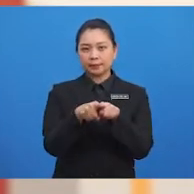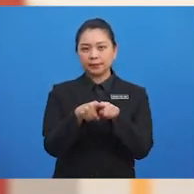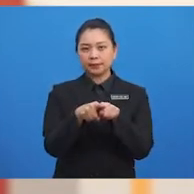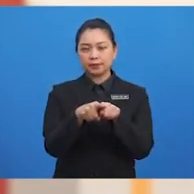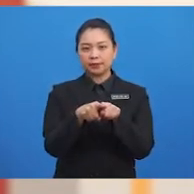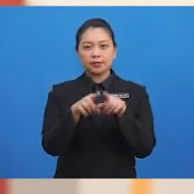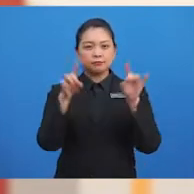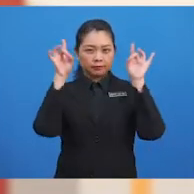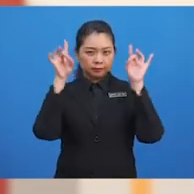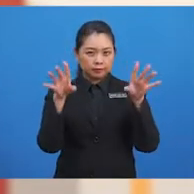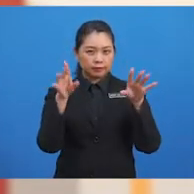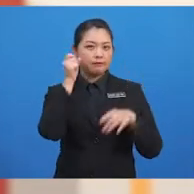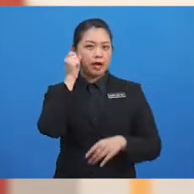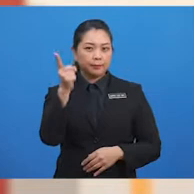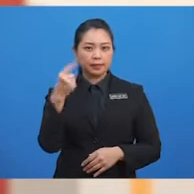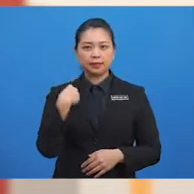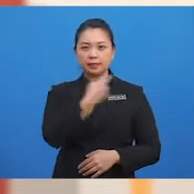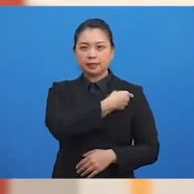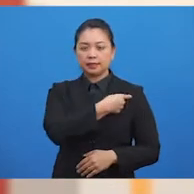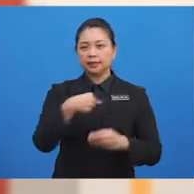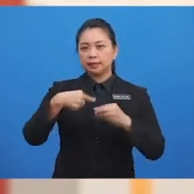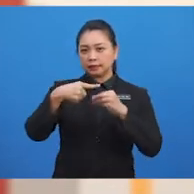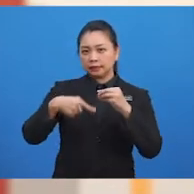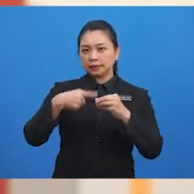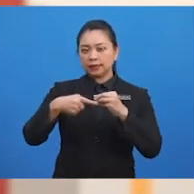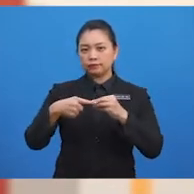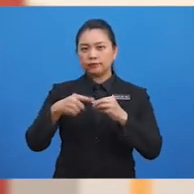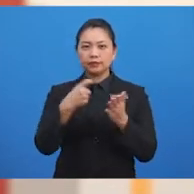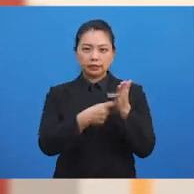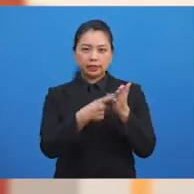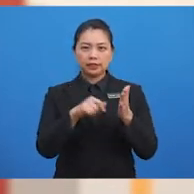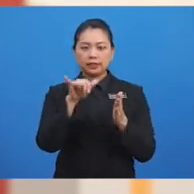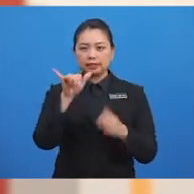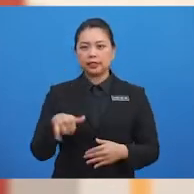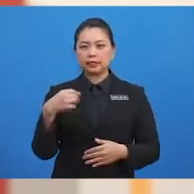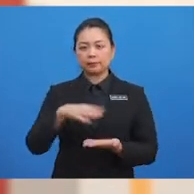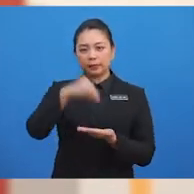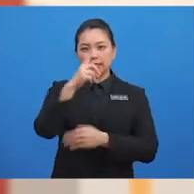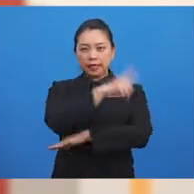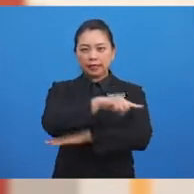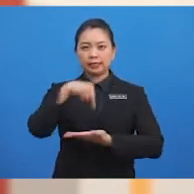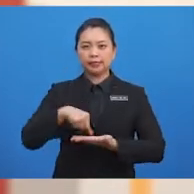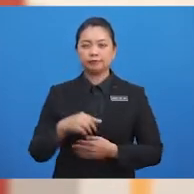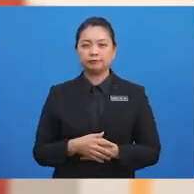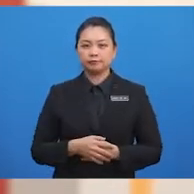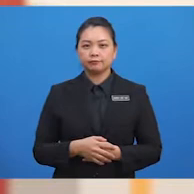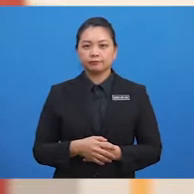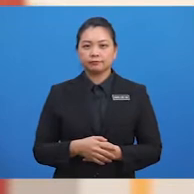-sama memuji kefahaman kita tentang nilai yang dipelajari hari ini.